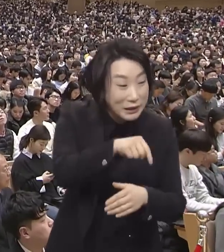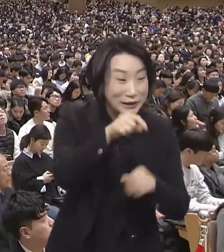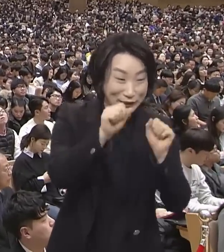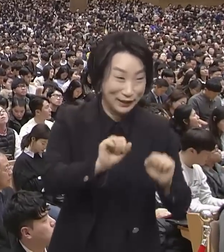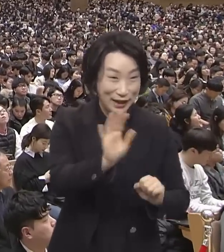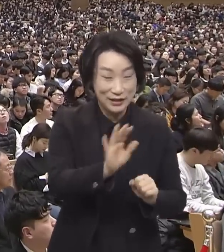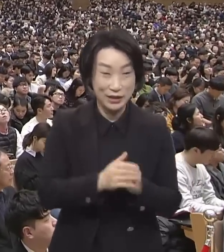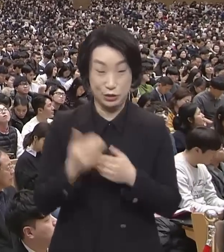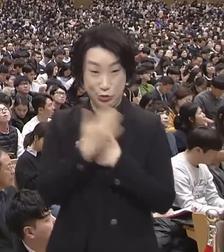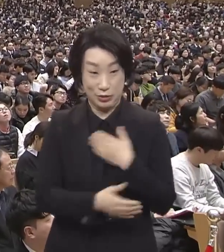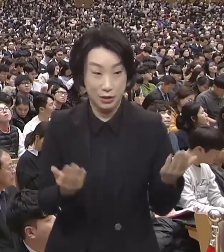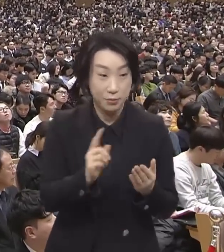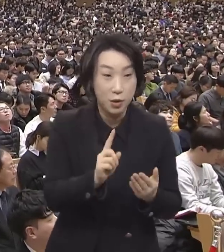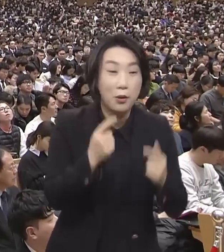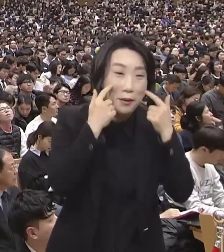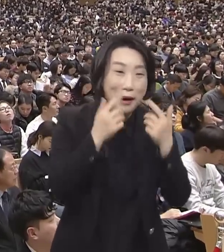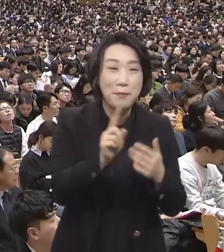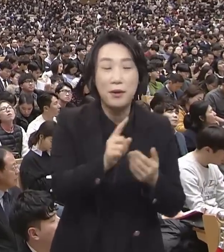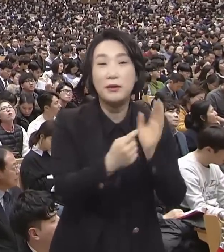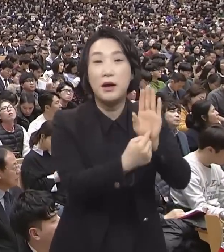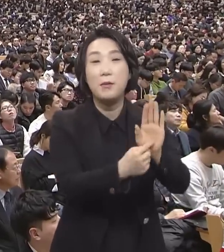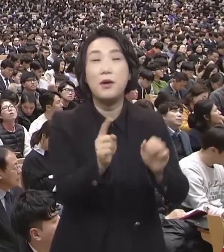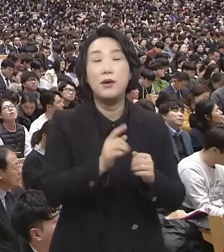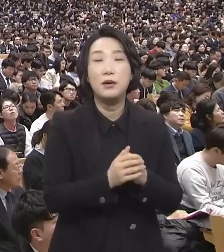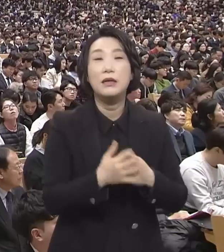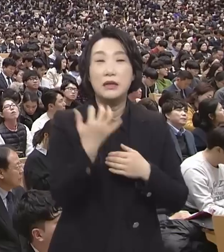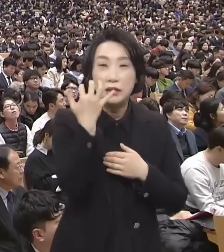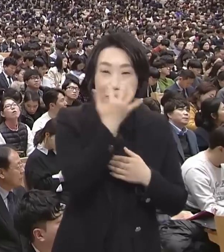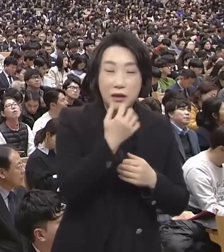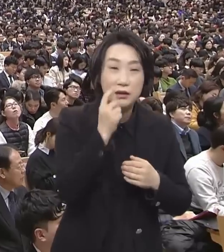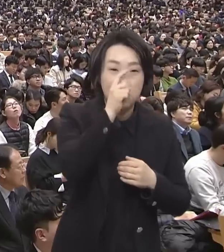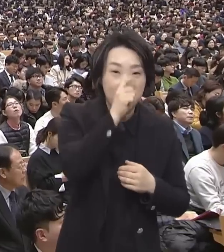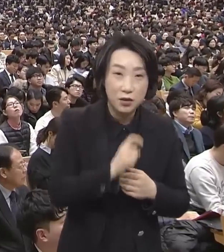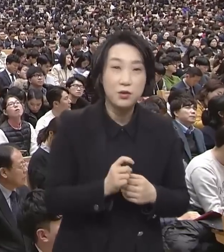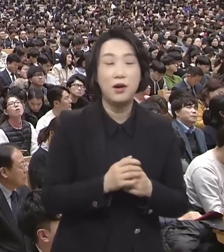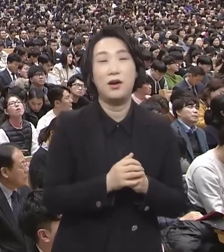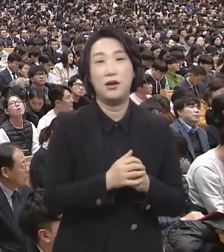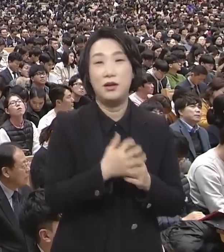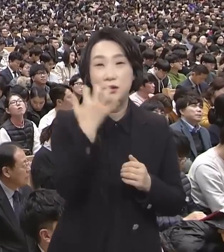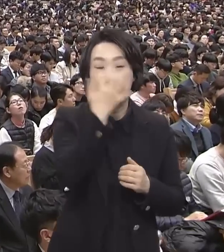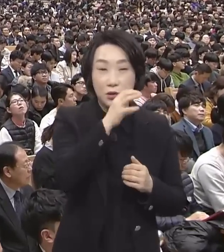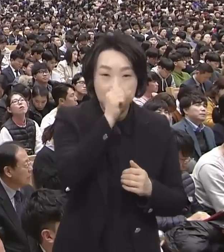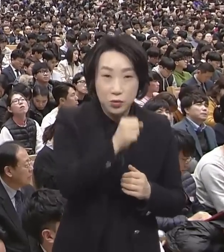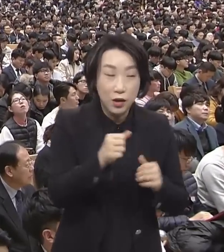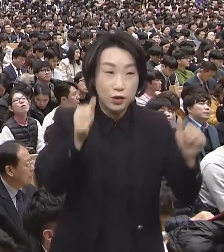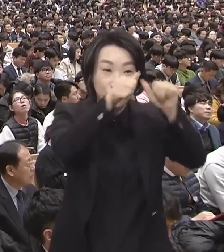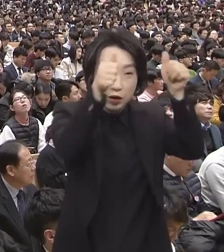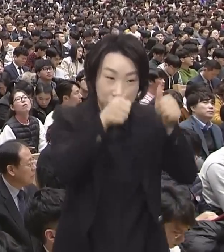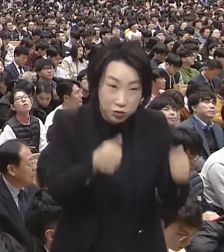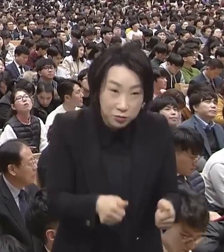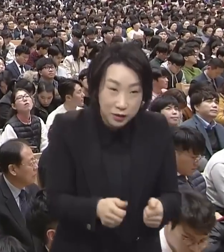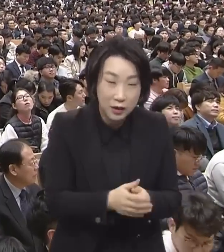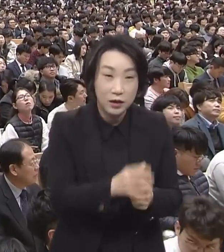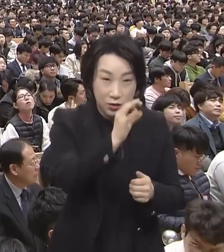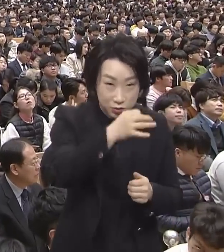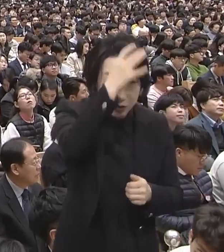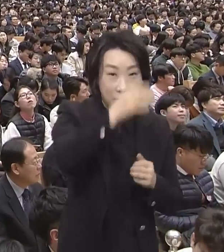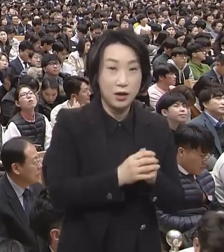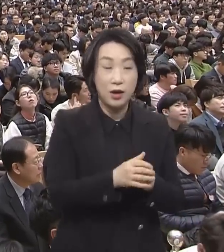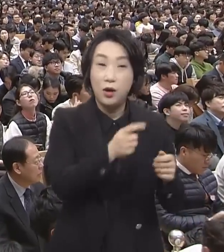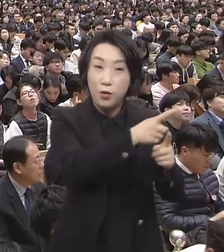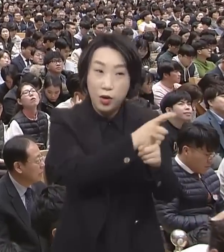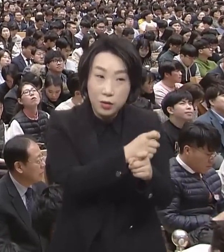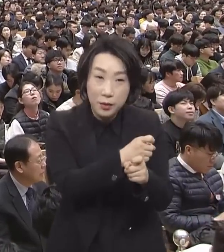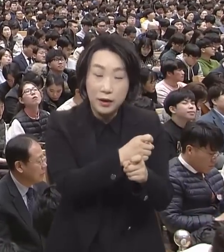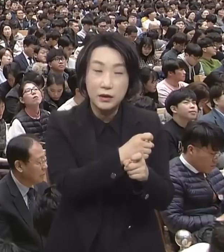아니하리라. 육체의 일은 현저하니 곧 음행과 더러운 것과 호색과 우상 숭배와 술수와